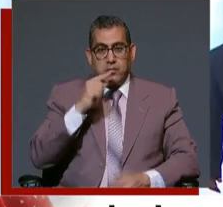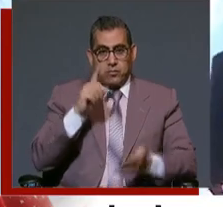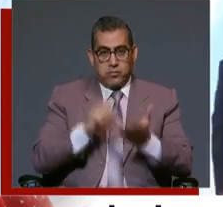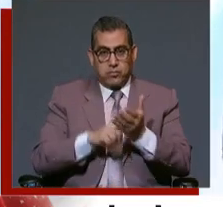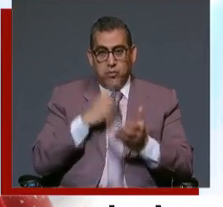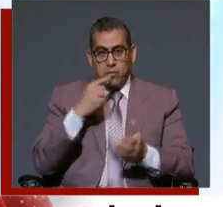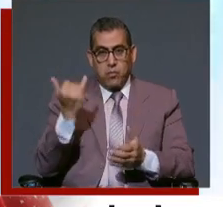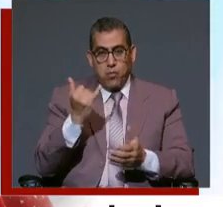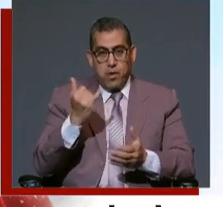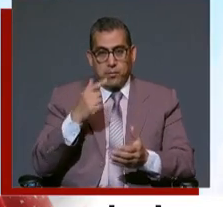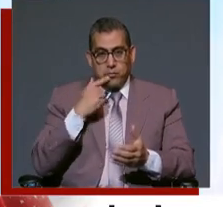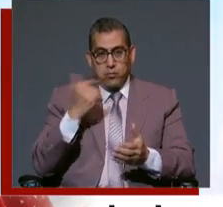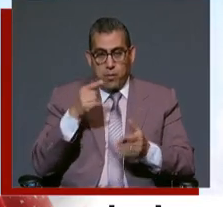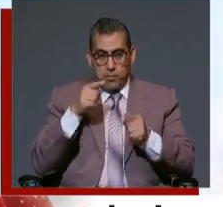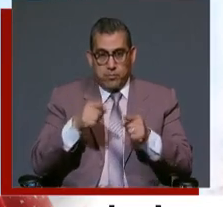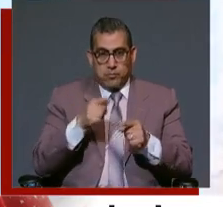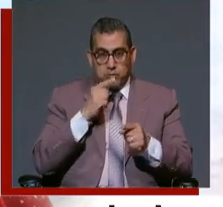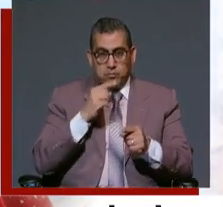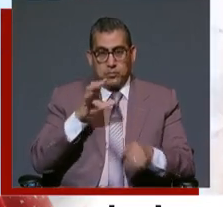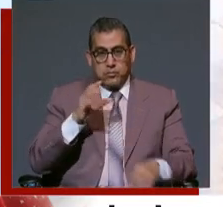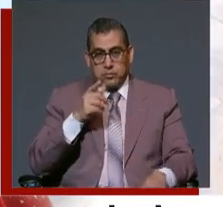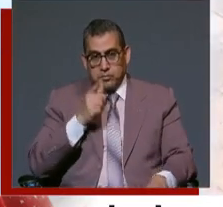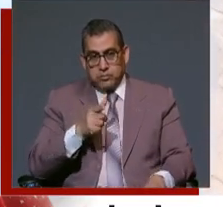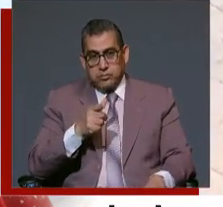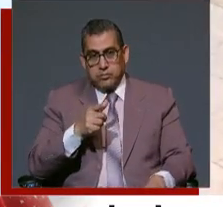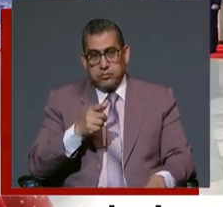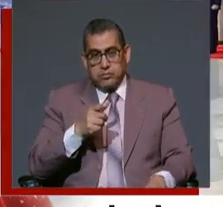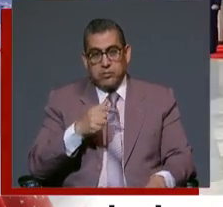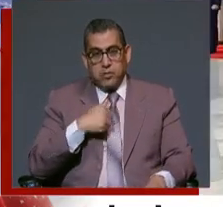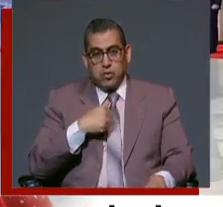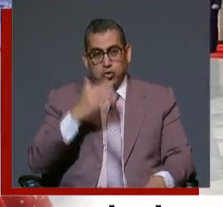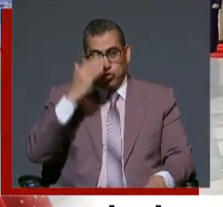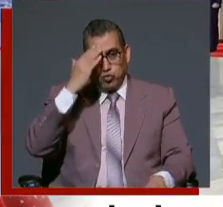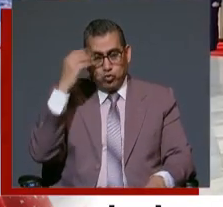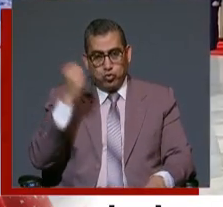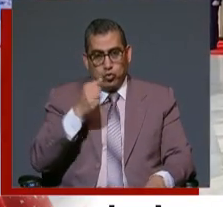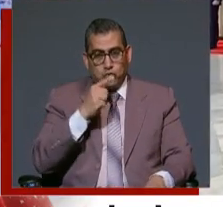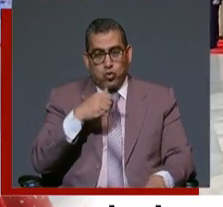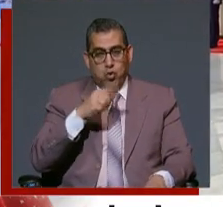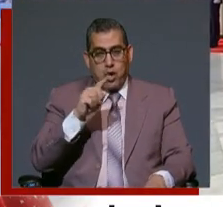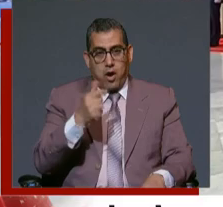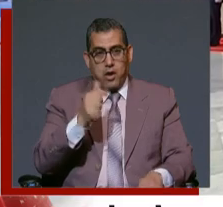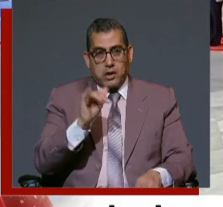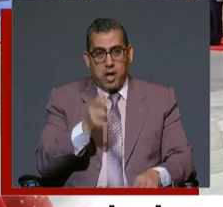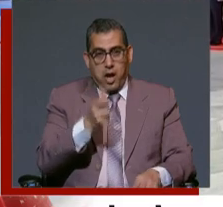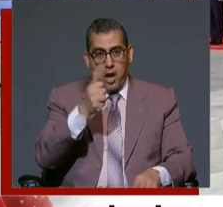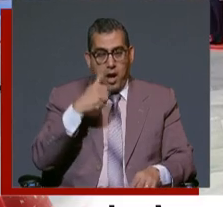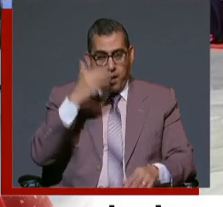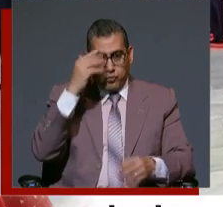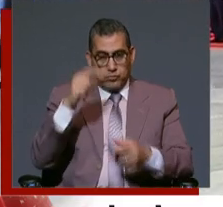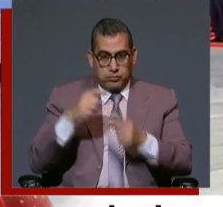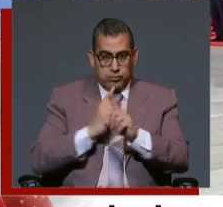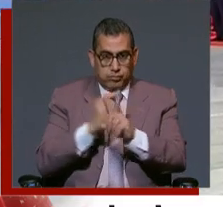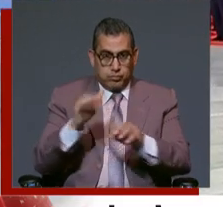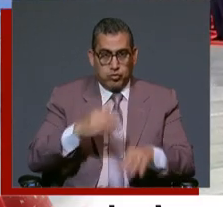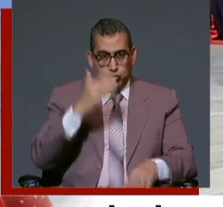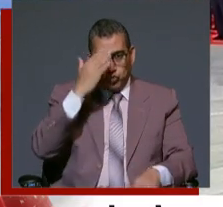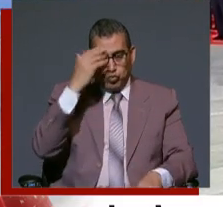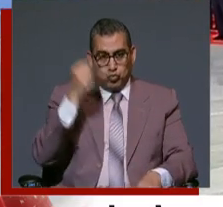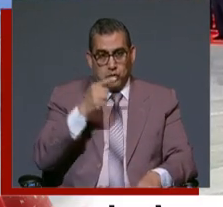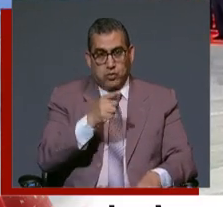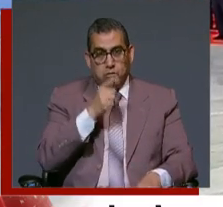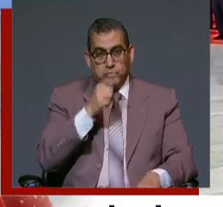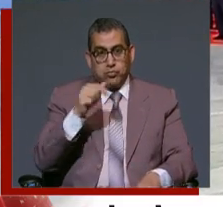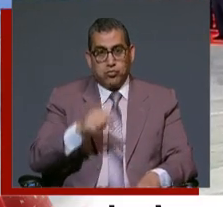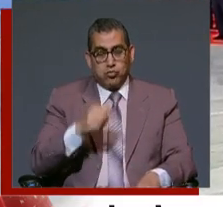للغاية مهم. طيب أنا عايز أشكر حضرتك شكرا جزيلا على وجودك معنا دكتورة رانيا المشاط.